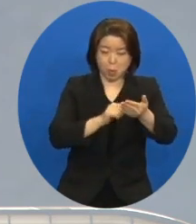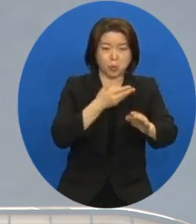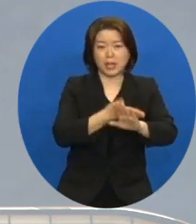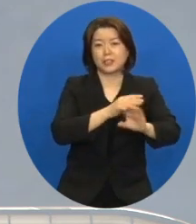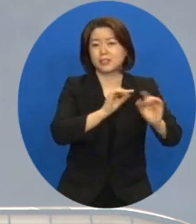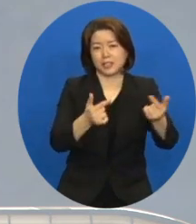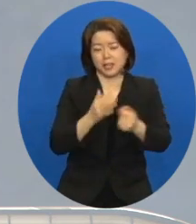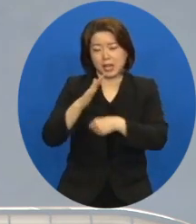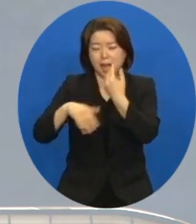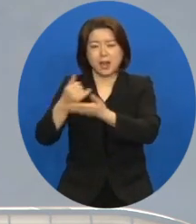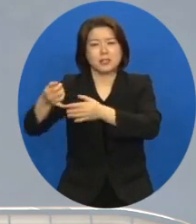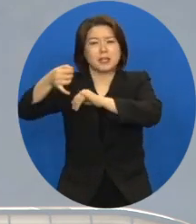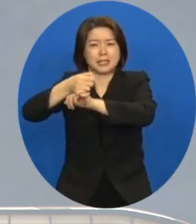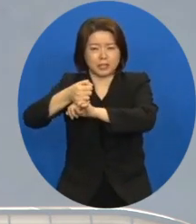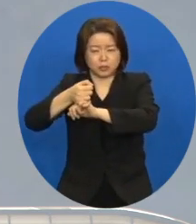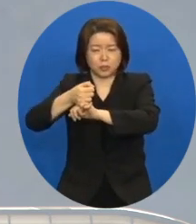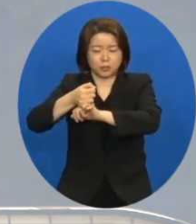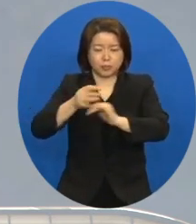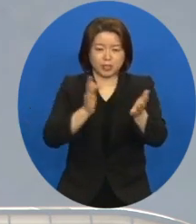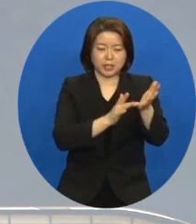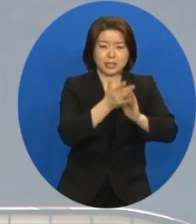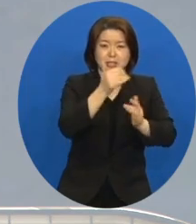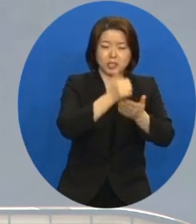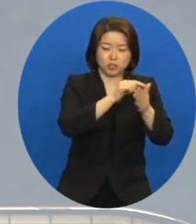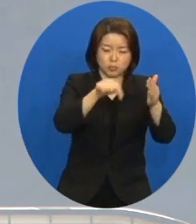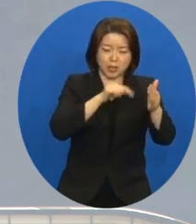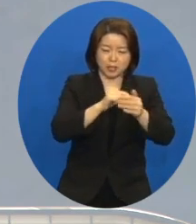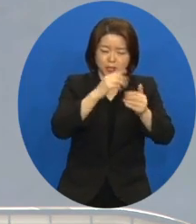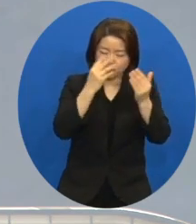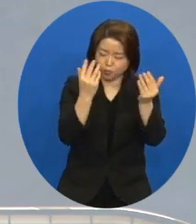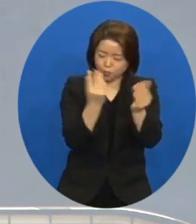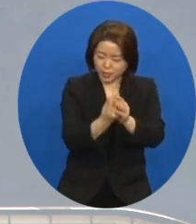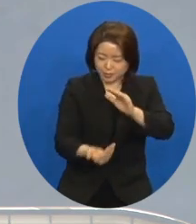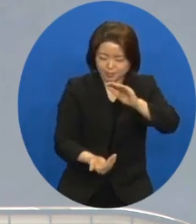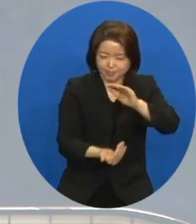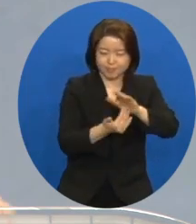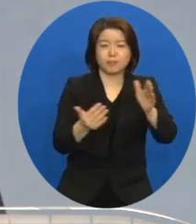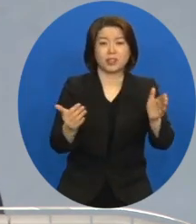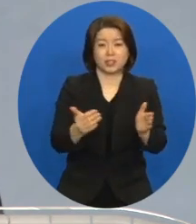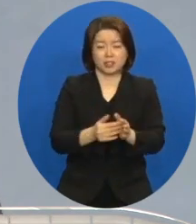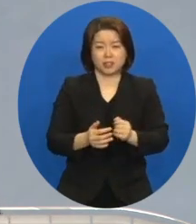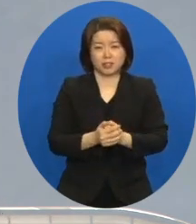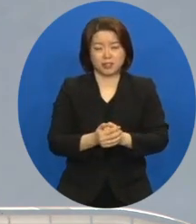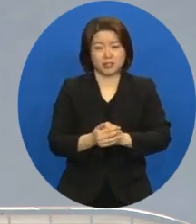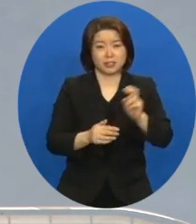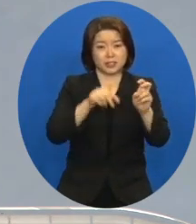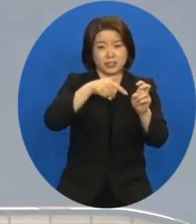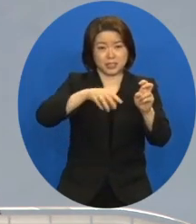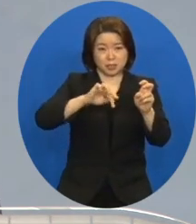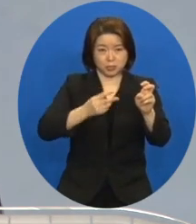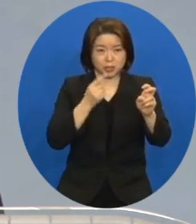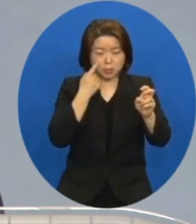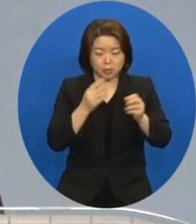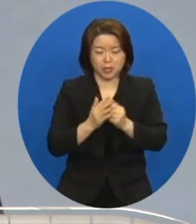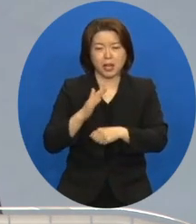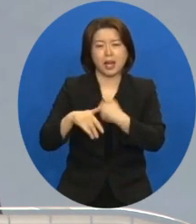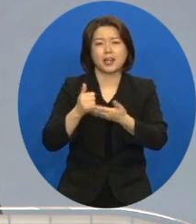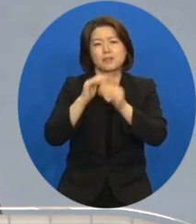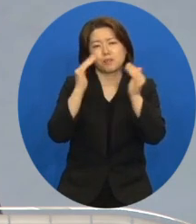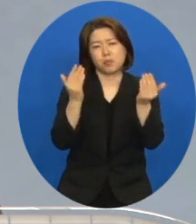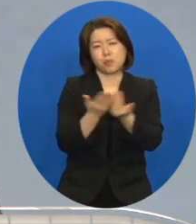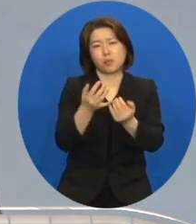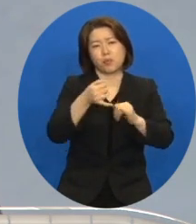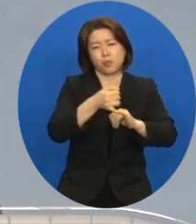하나님의 약속이 예수님 안에서 완전히 이루어진 거예요. 20절에 하나님의 모든